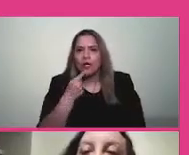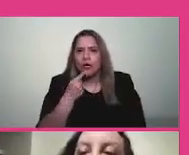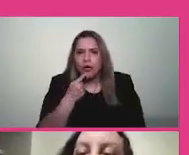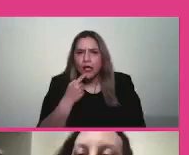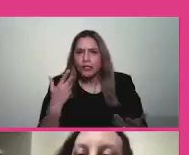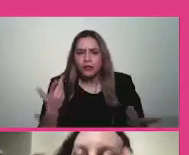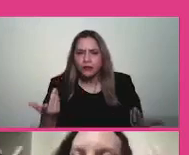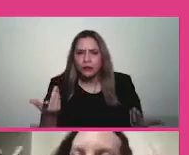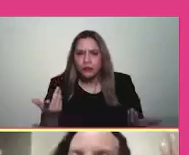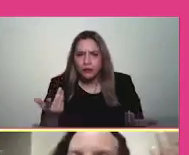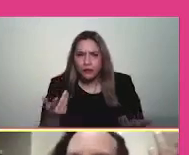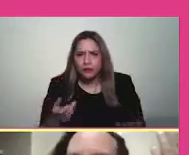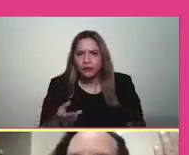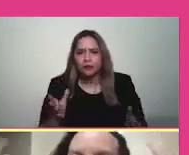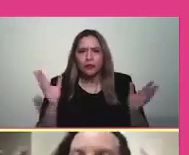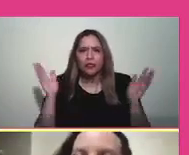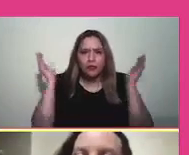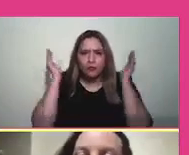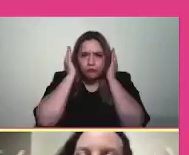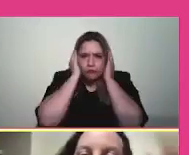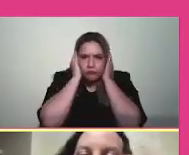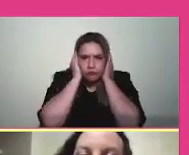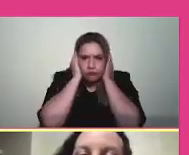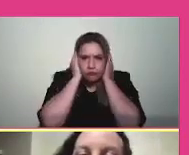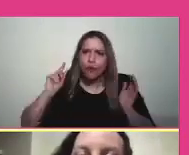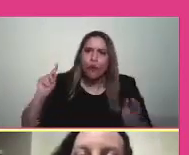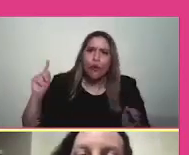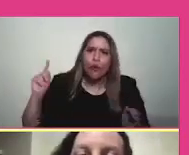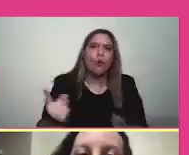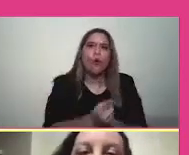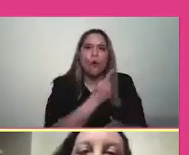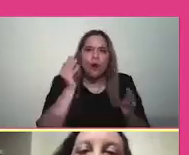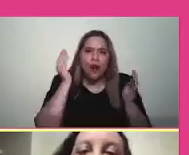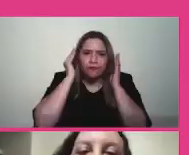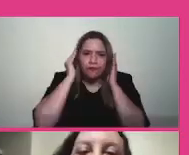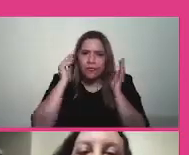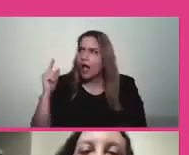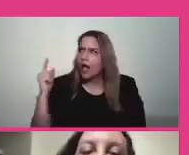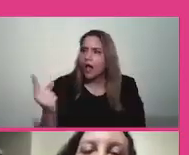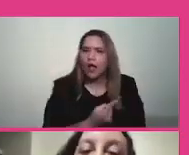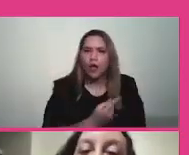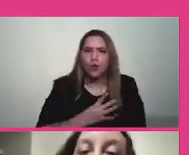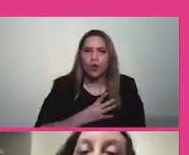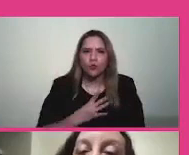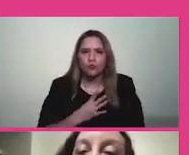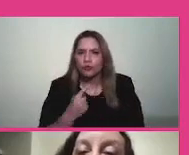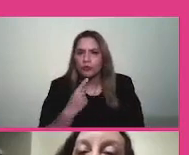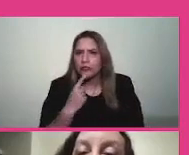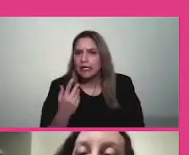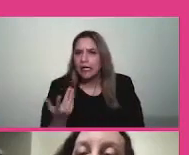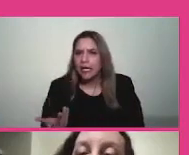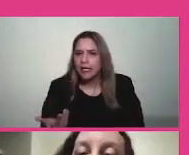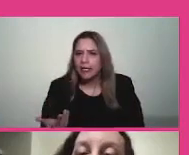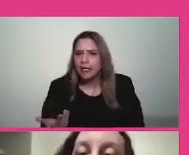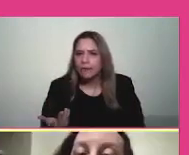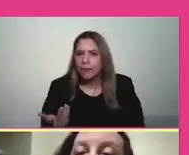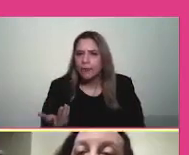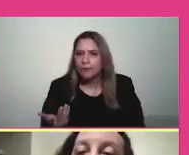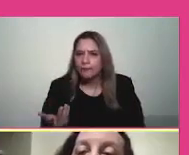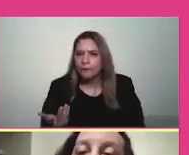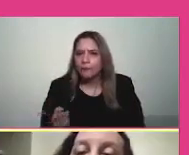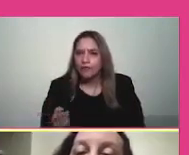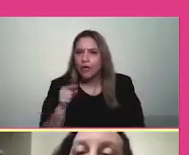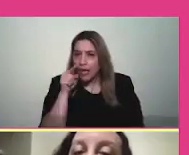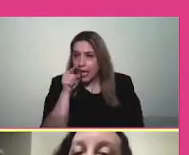λοιπόν κλείνει τα αυτιά των γύρων σου, όλων εμάς τα αυτιά. Ναι. Και θέλει